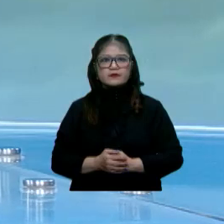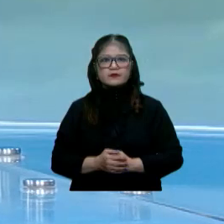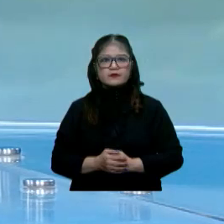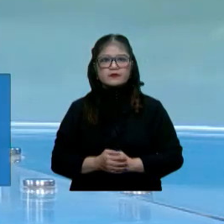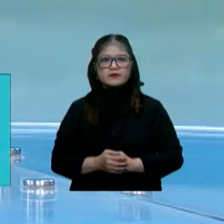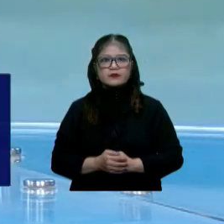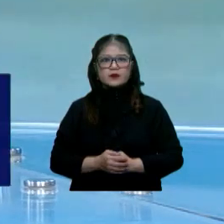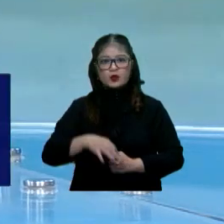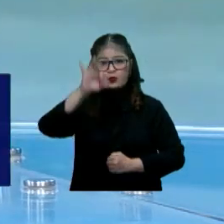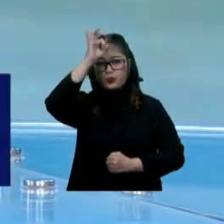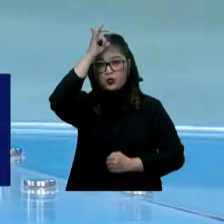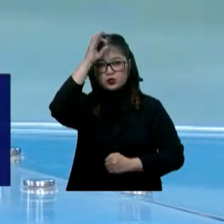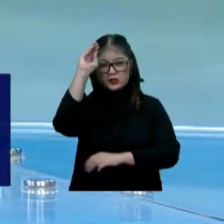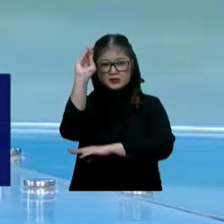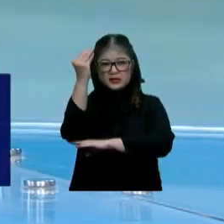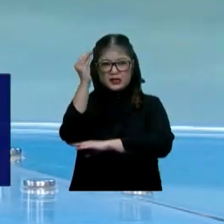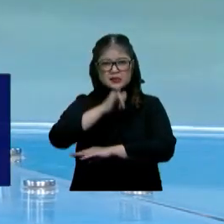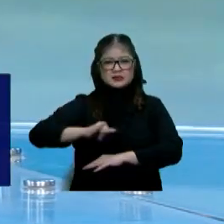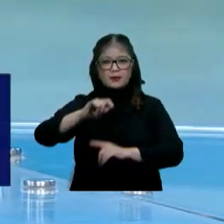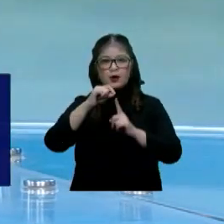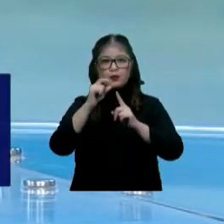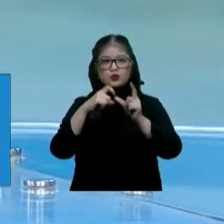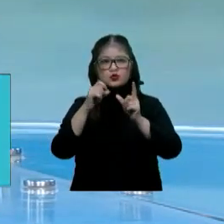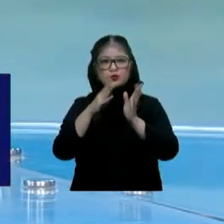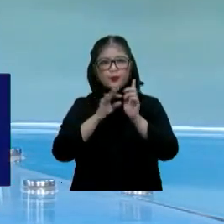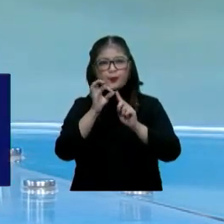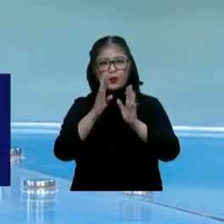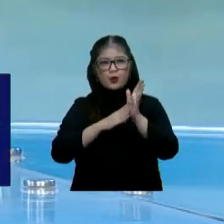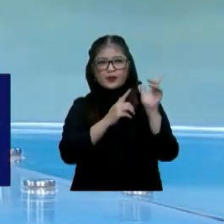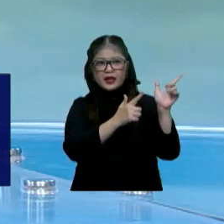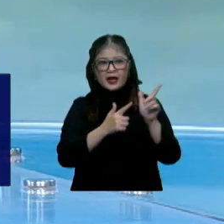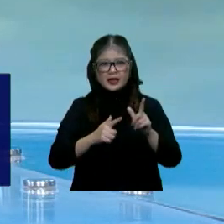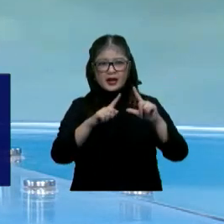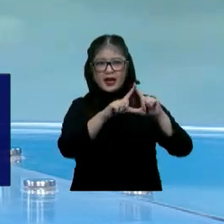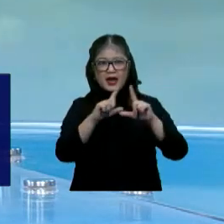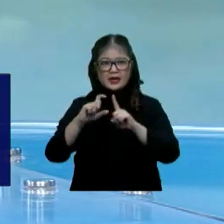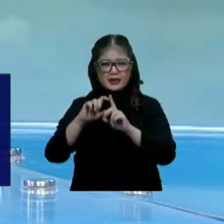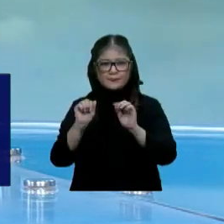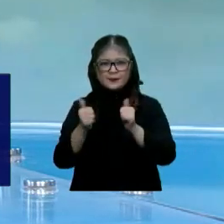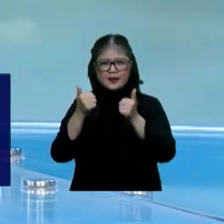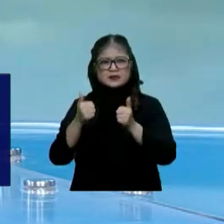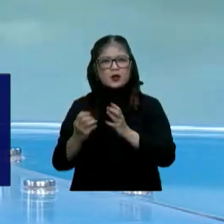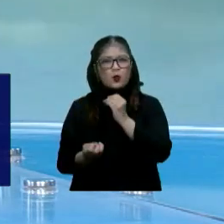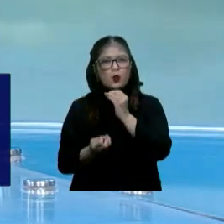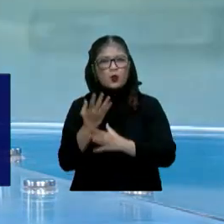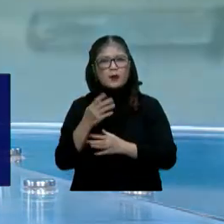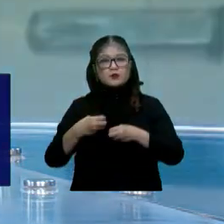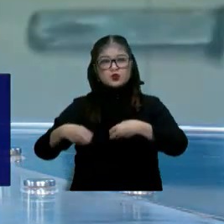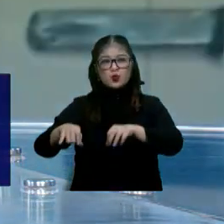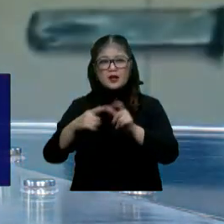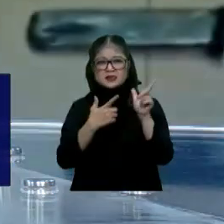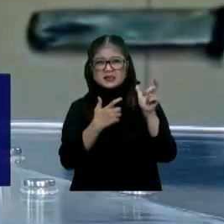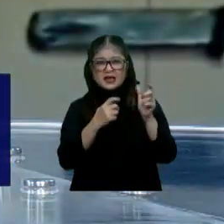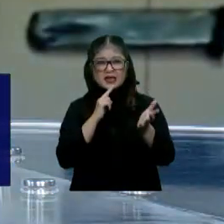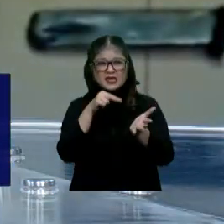kami Awali dari informasi yang pertama Polda Metro Jaya Bersama puspom TNI Angkatan Darat berhasil mengungkap sindikat penjualan senjata api